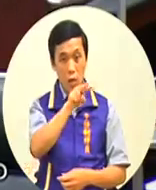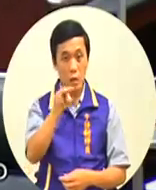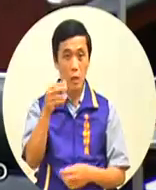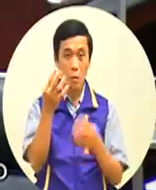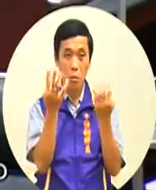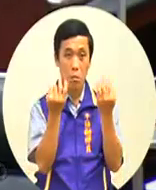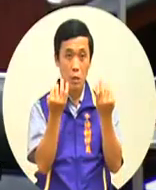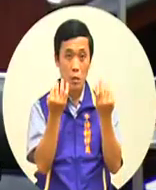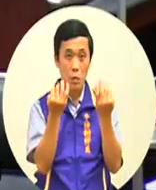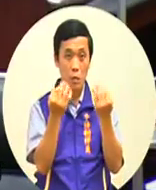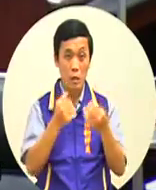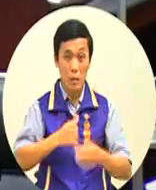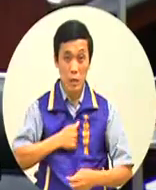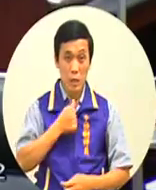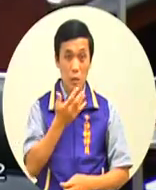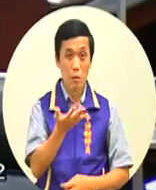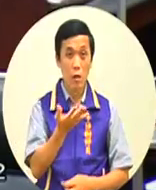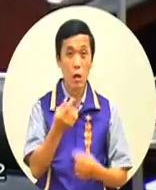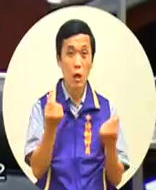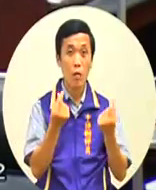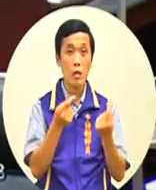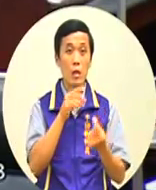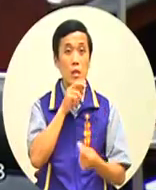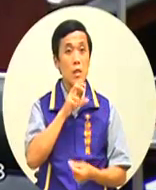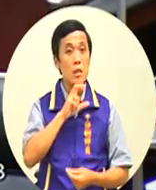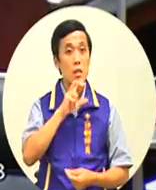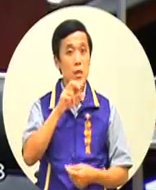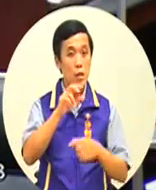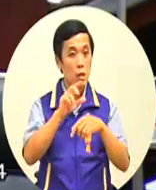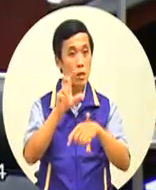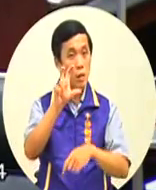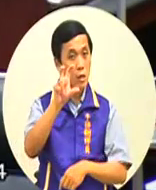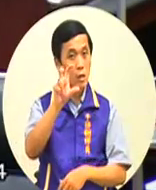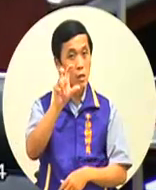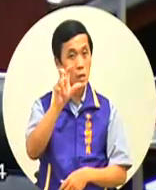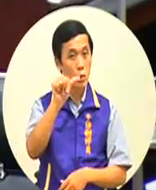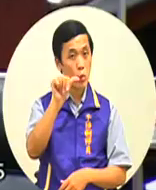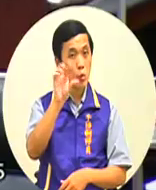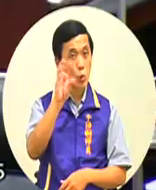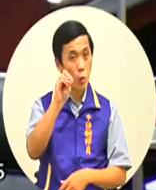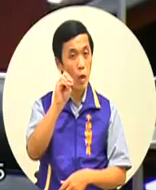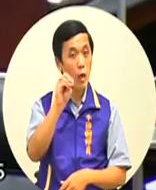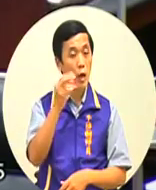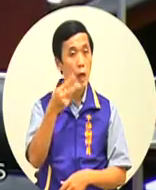知道较细无啦，好像说七十万的多少，我无啥知啦，啊，讲七十五万哦，